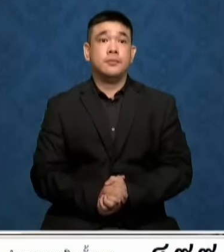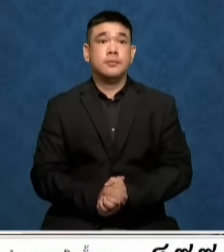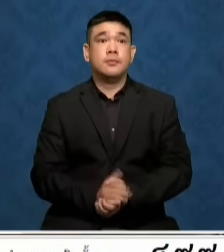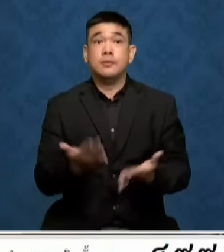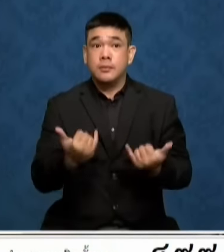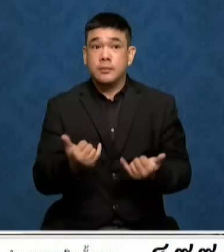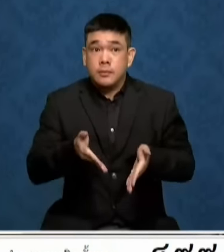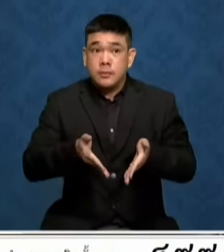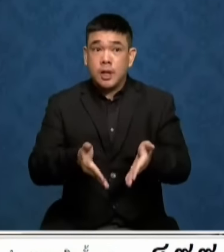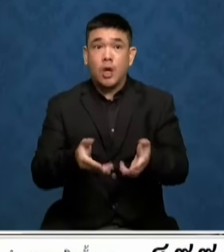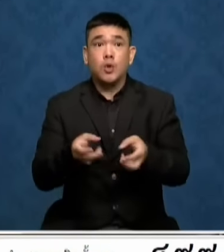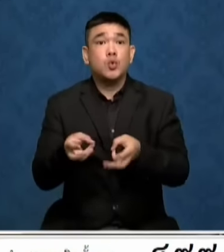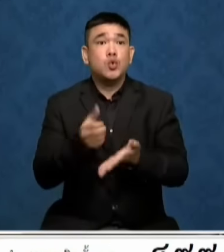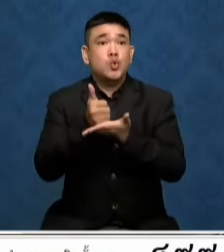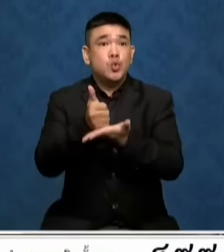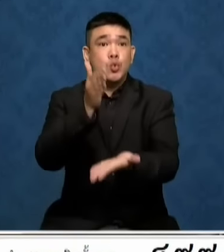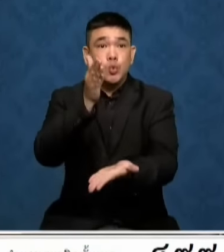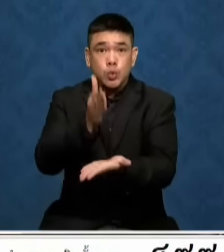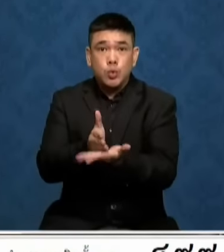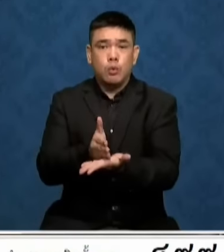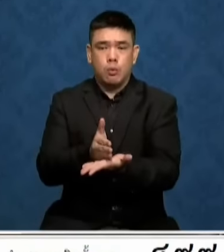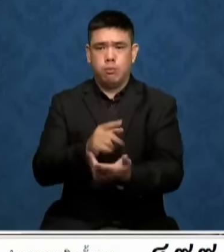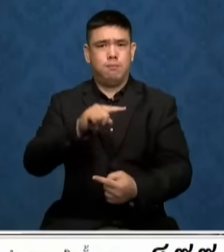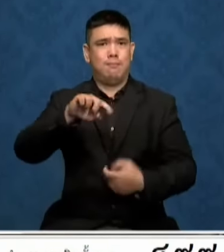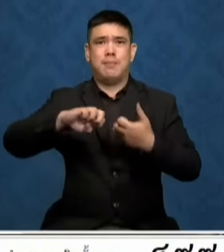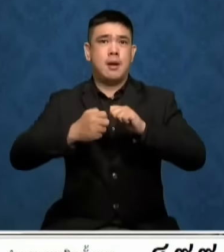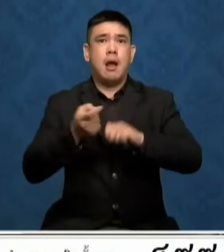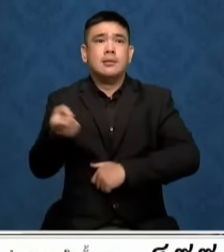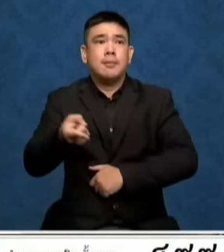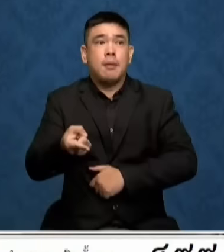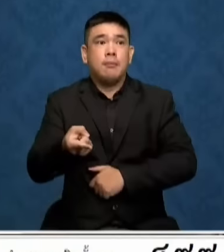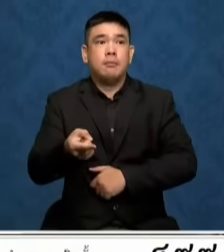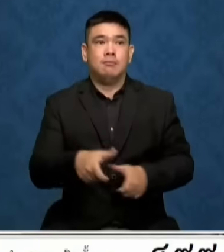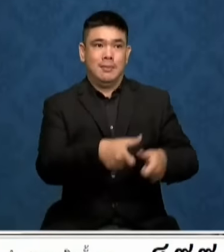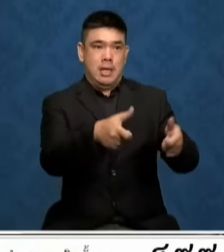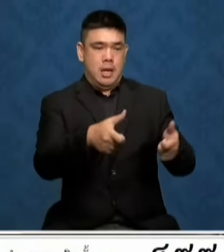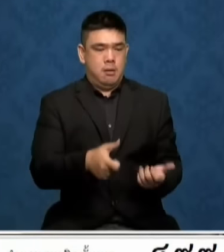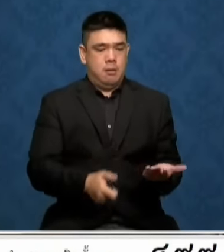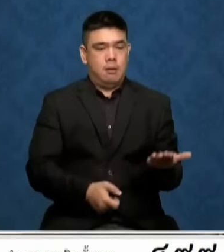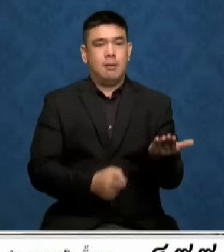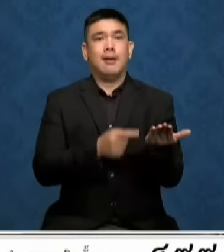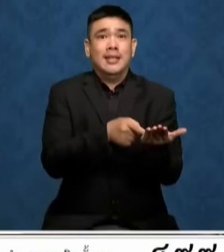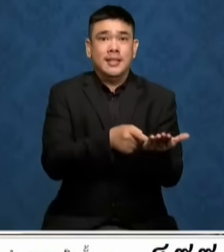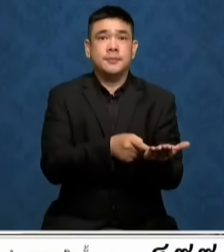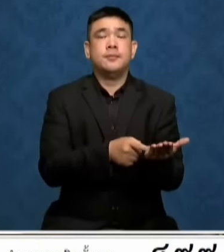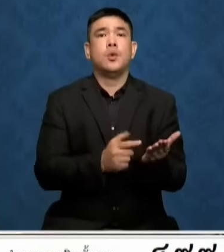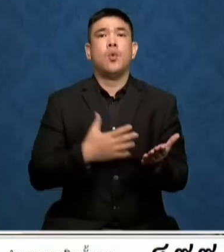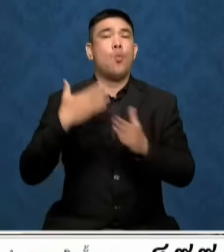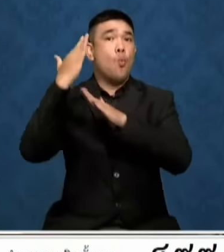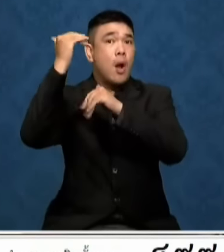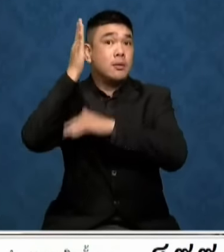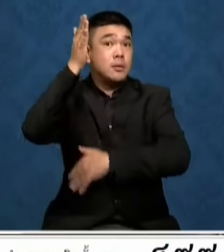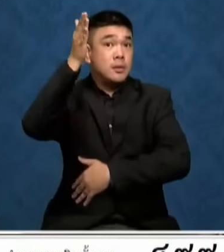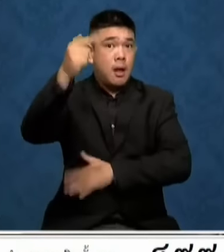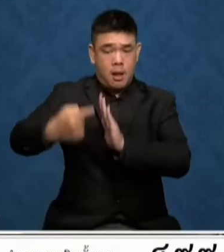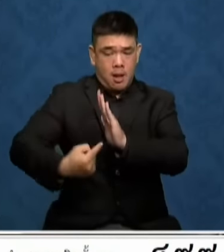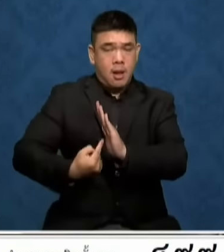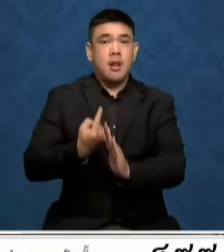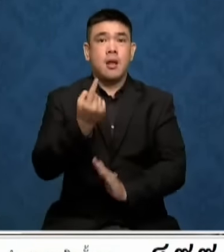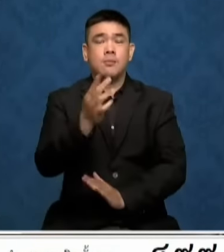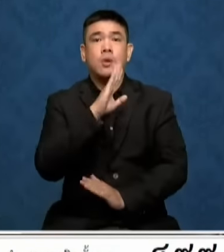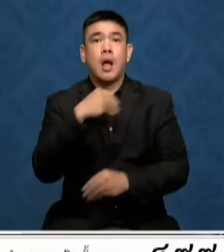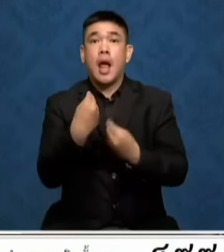คะที่ดิฉันคิดว่าเราจะหยุดลูปวงจรเหล่านั้นได้คือรายงานฉบับนี้นี่แหละค่ะและหวังว่านี่จะเป็นจุดเริ่มต้นนะคะ